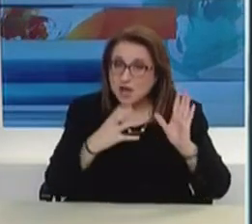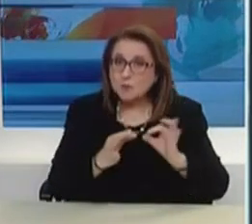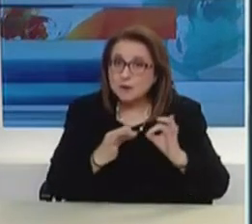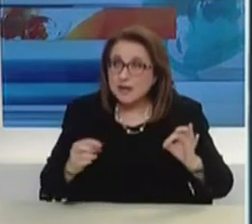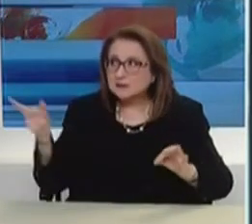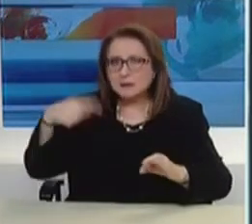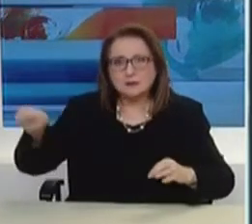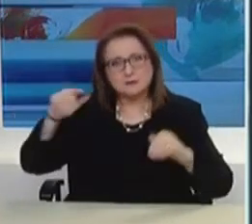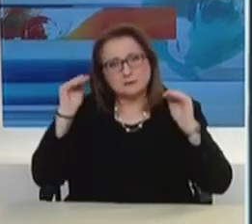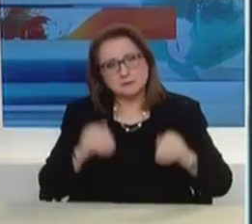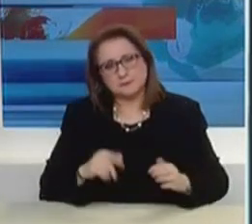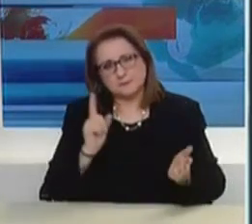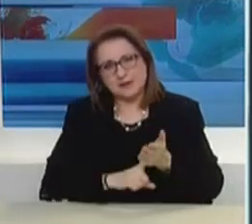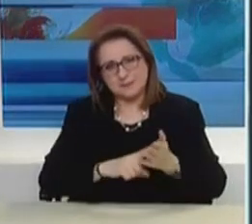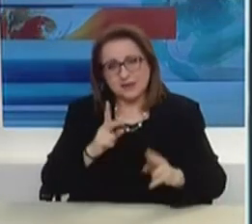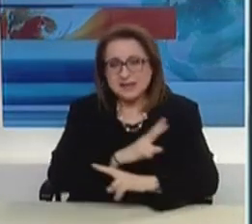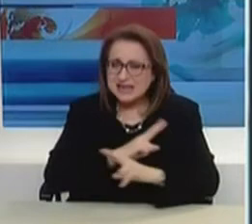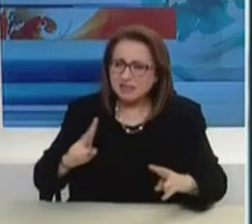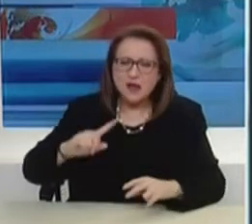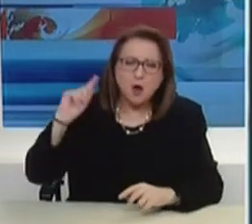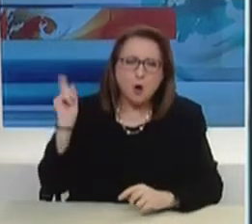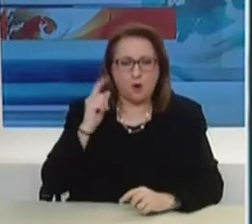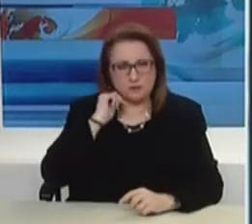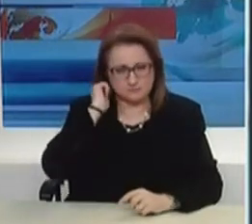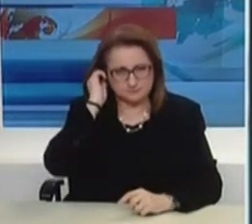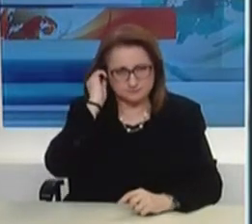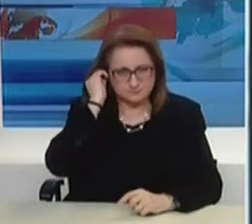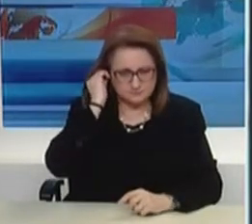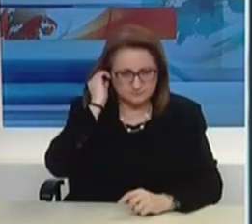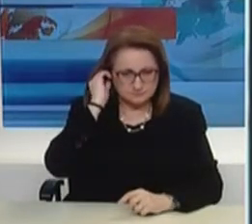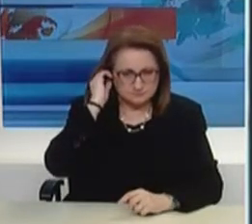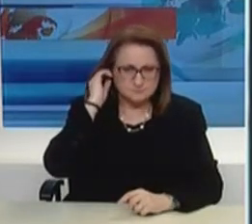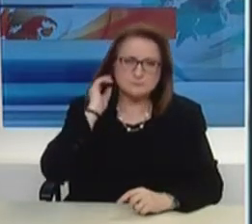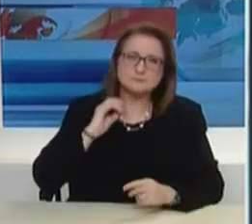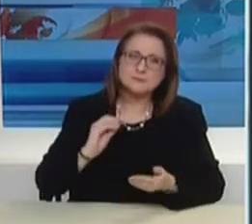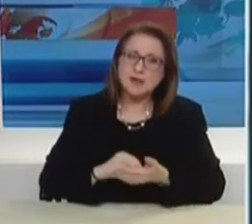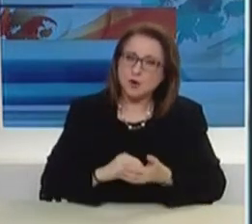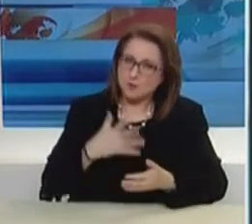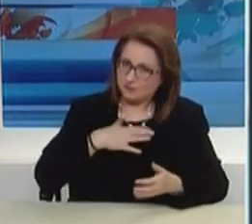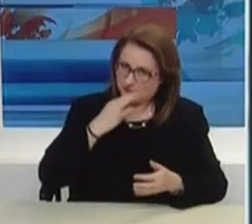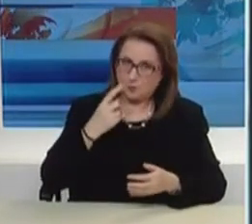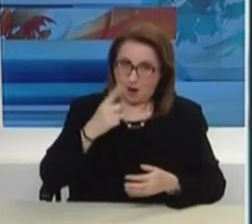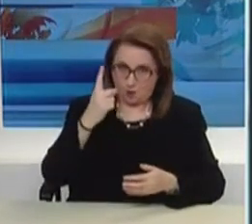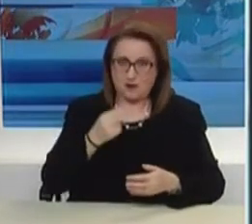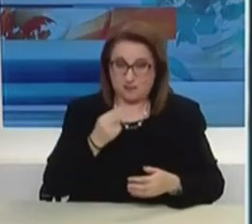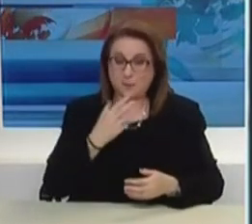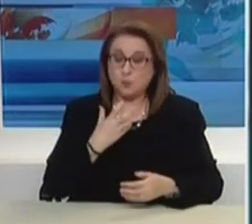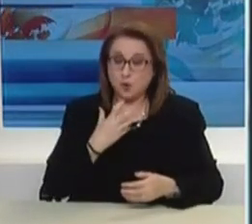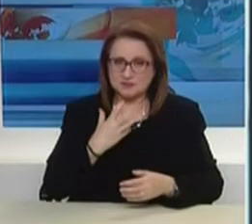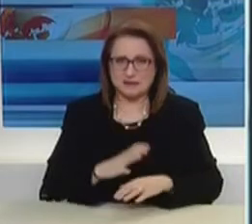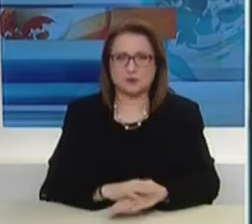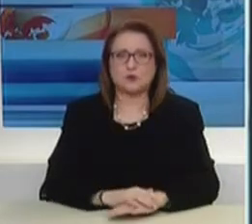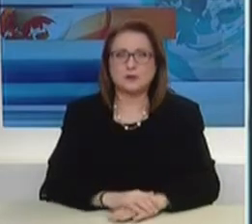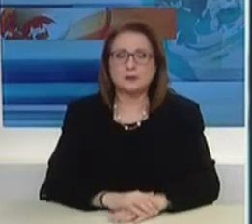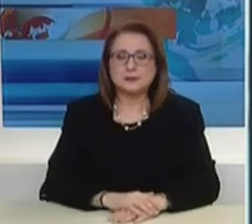και αυτό πρέπει να είναι ξεκάθαρο σε όλους. Θα ήθελα επίσης να σας ενημερώσω για κάτι εξαιρετικά σημαντικό.